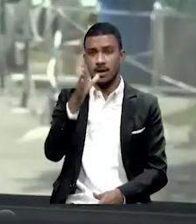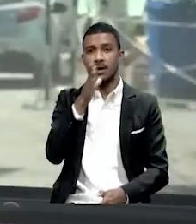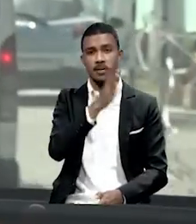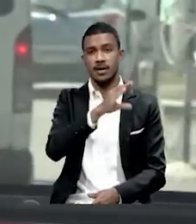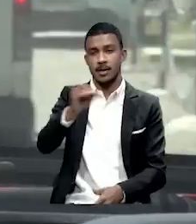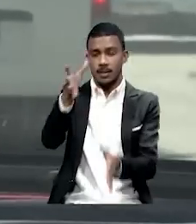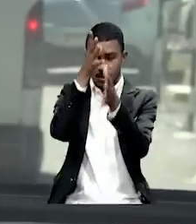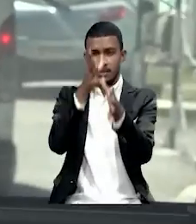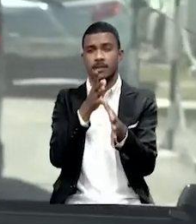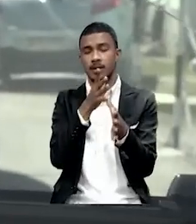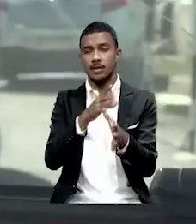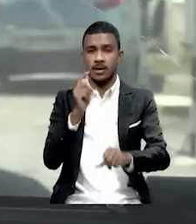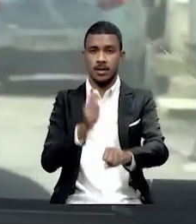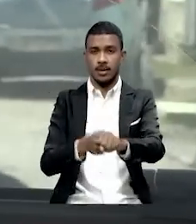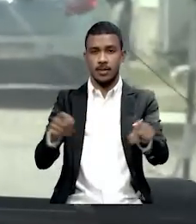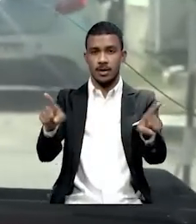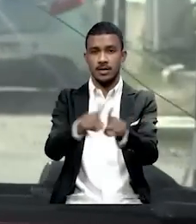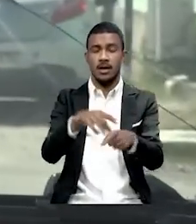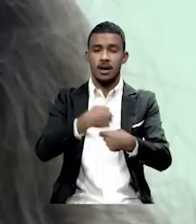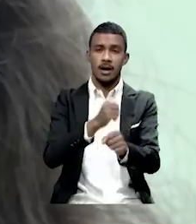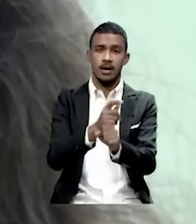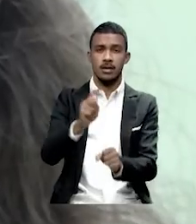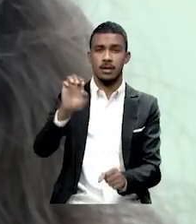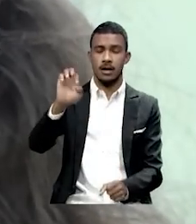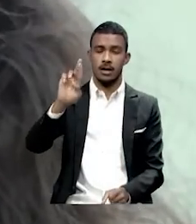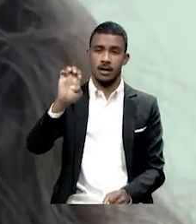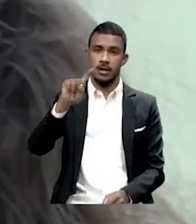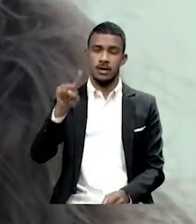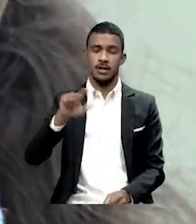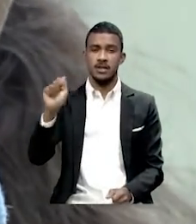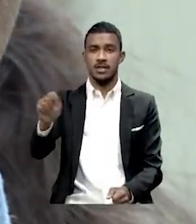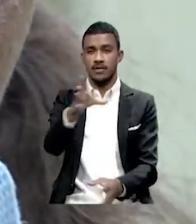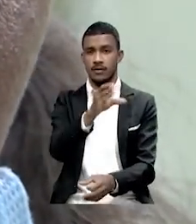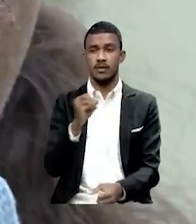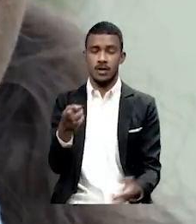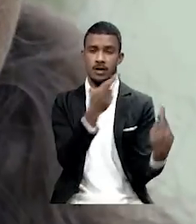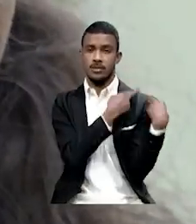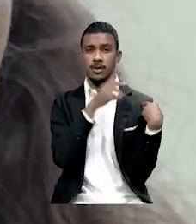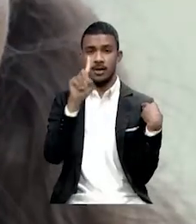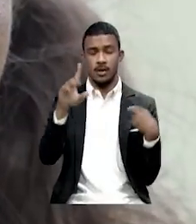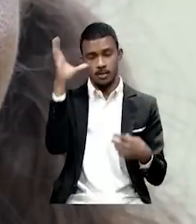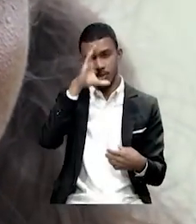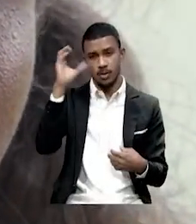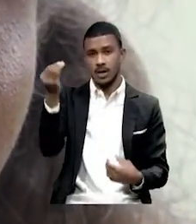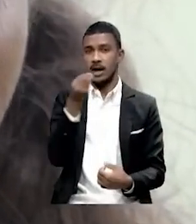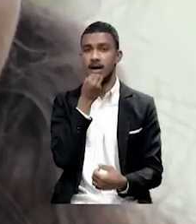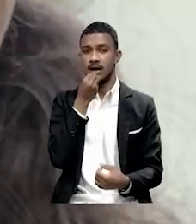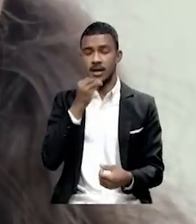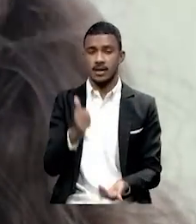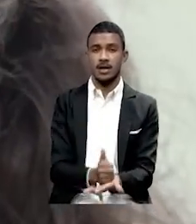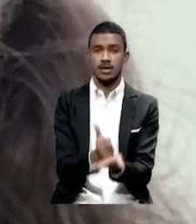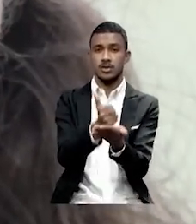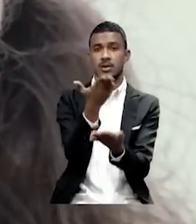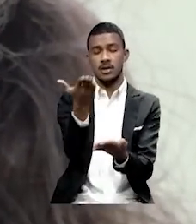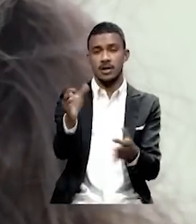avansado ona. Situasau ne, halo Teresa tem que foti responsabilidade ida o dibuka aihang atu sustenta